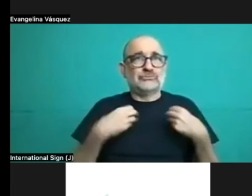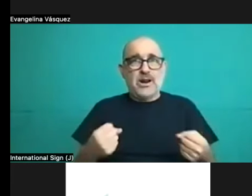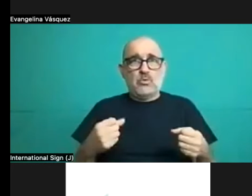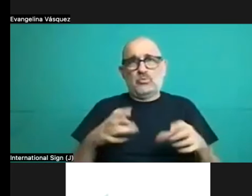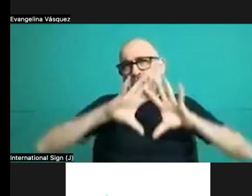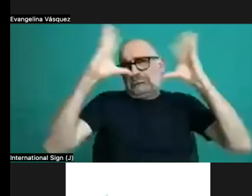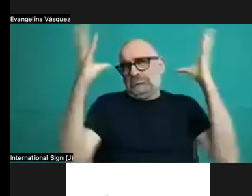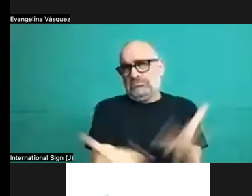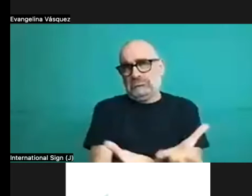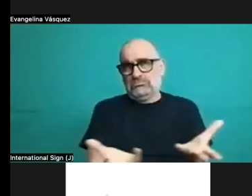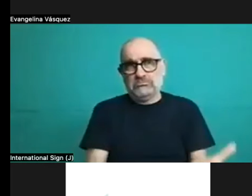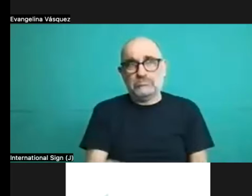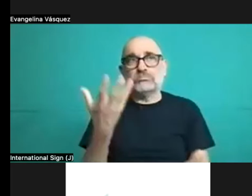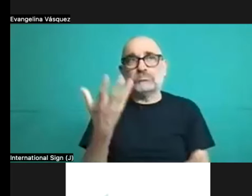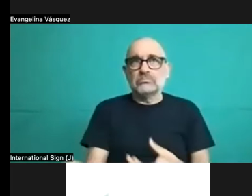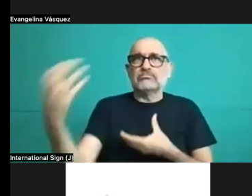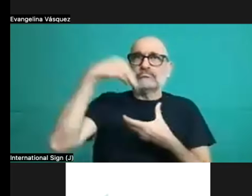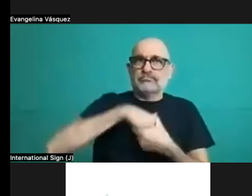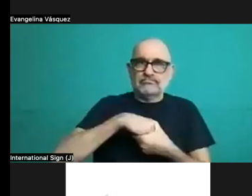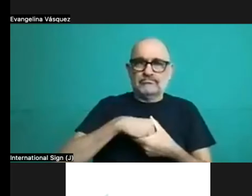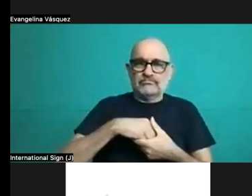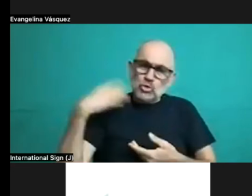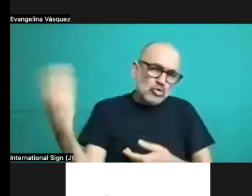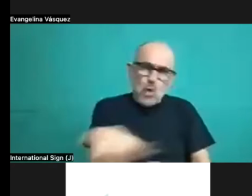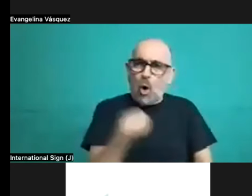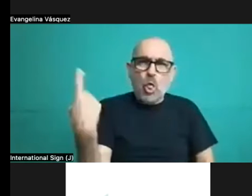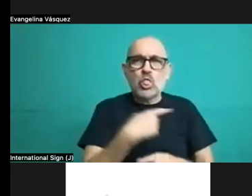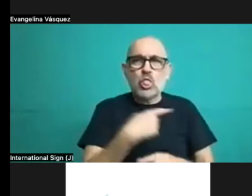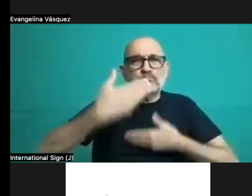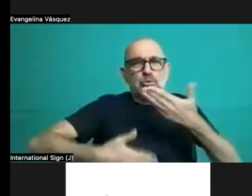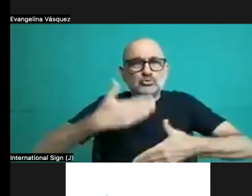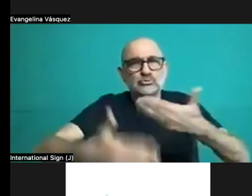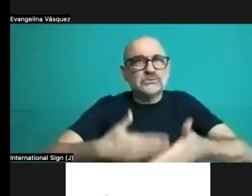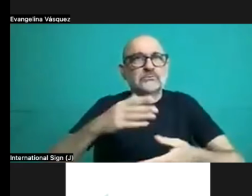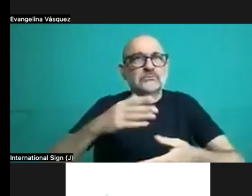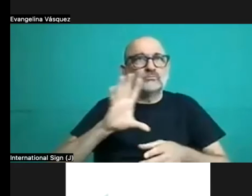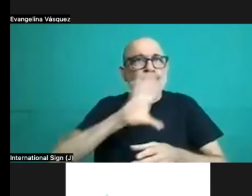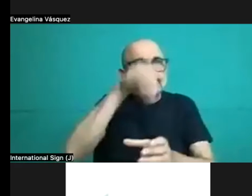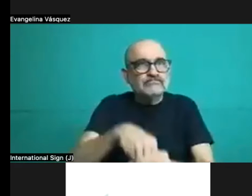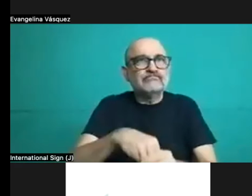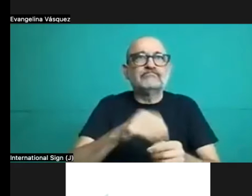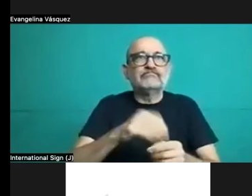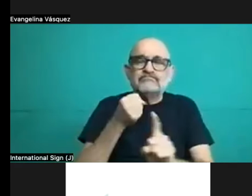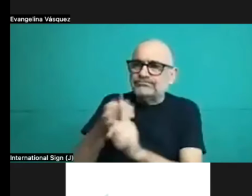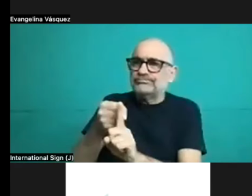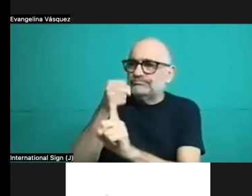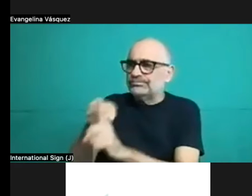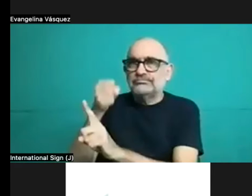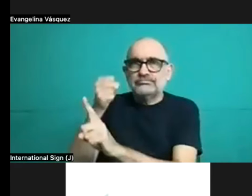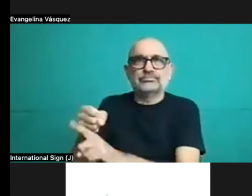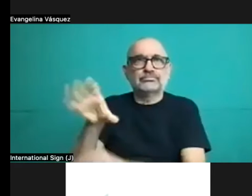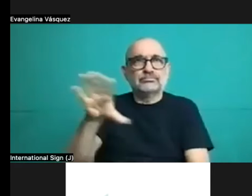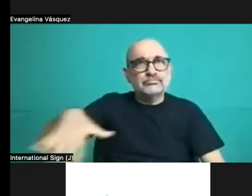qui le concernent. C'est une première étape, il faut un changement en termes d'éducation, bien sûr, et plus